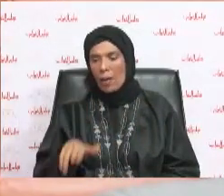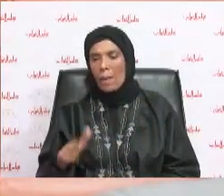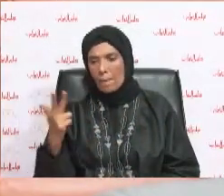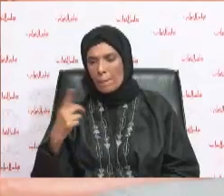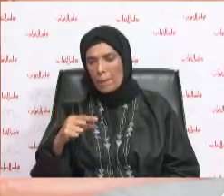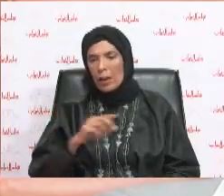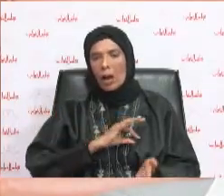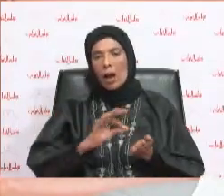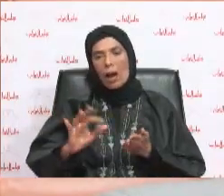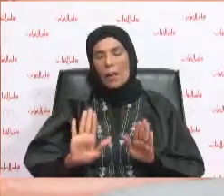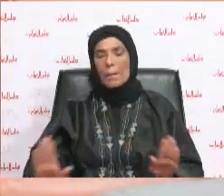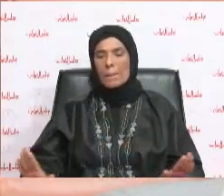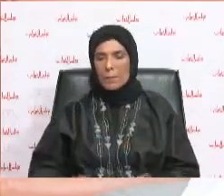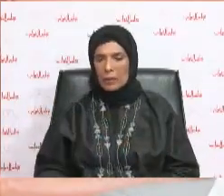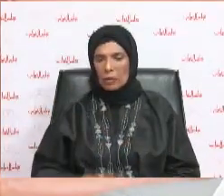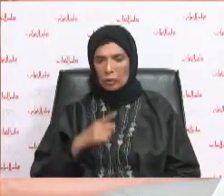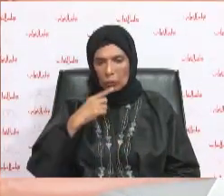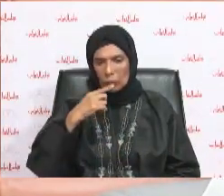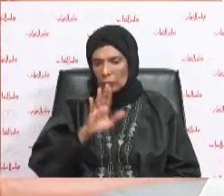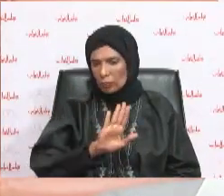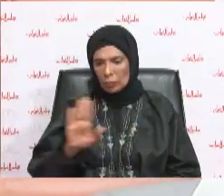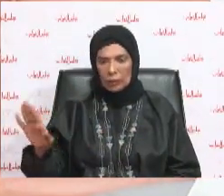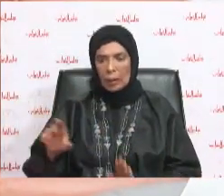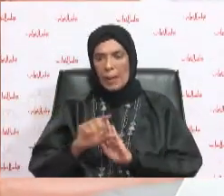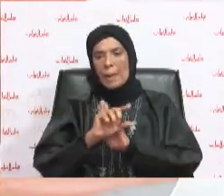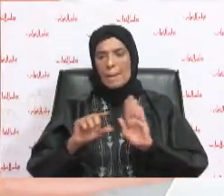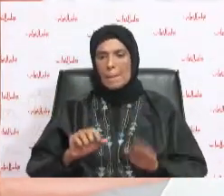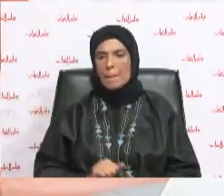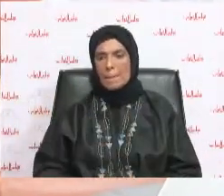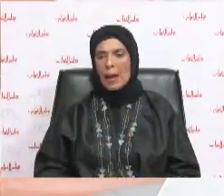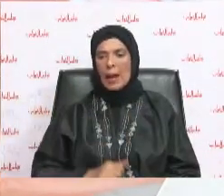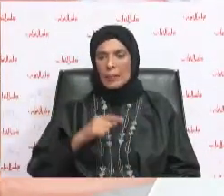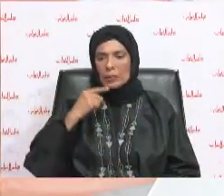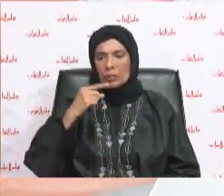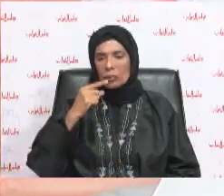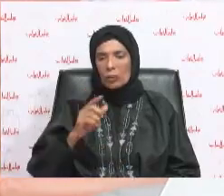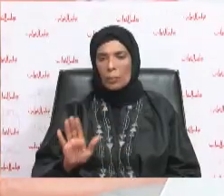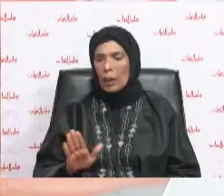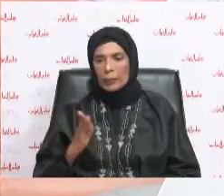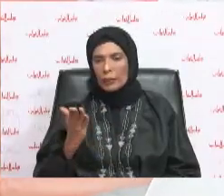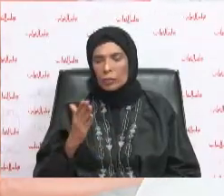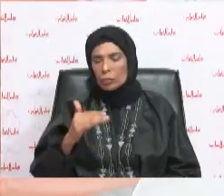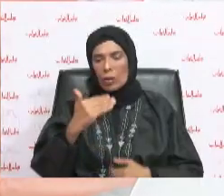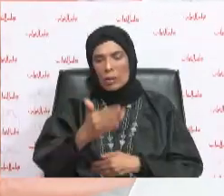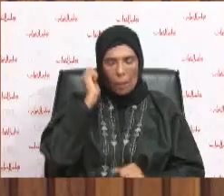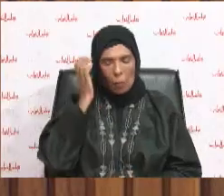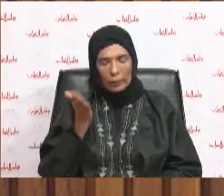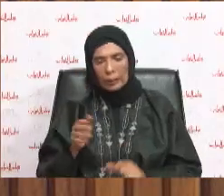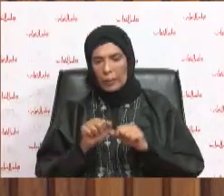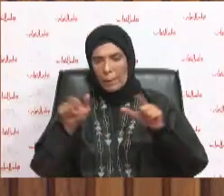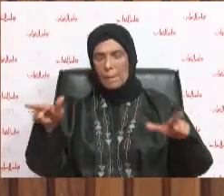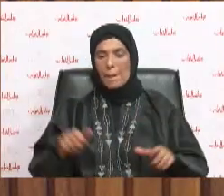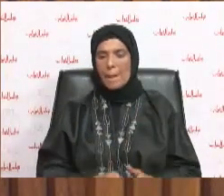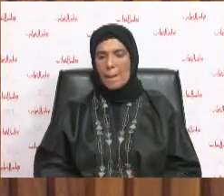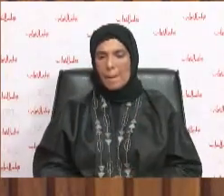إلقائه. احنا ما نتكلم عن هذا الموضوع مع الرئيس، نتكلم ماذا بعد هذا الصناديق. ساعتنا